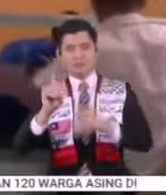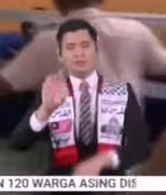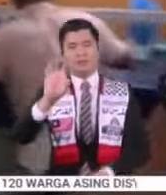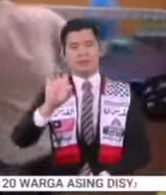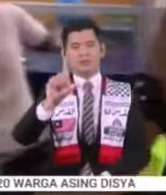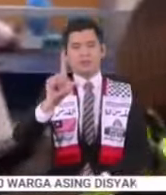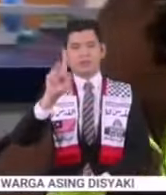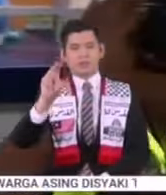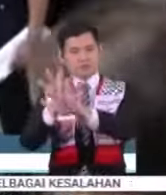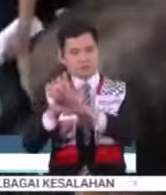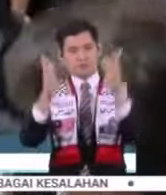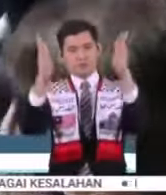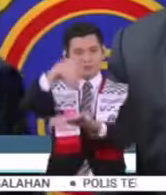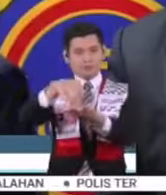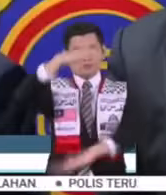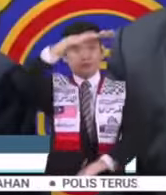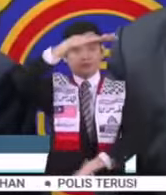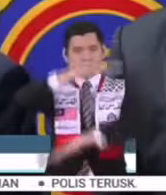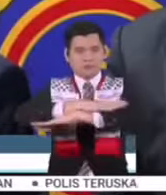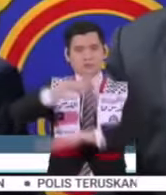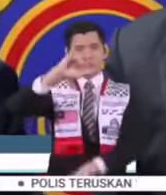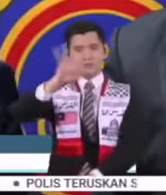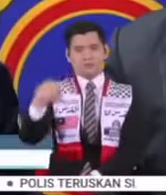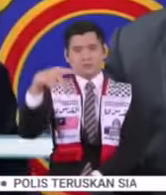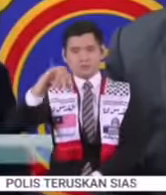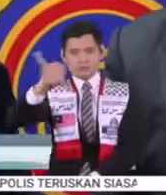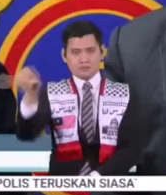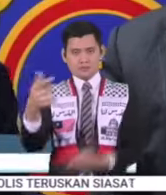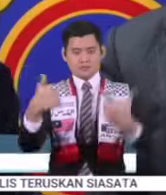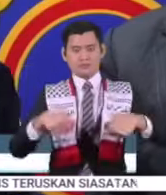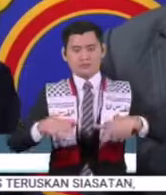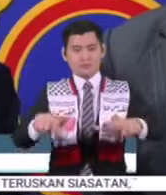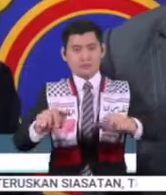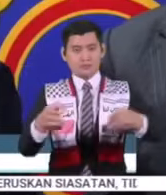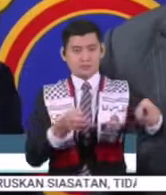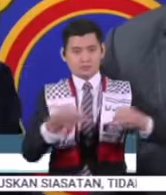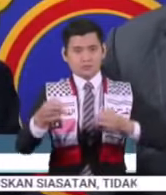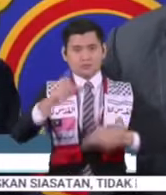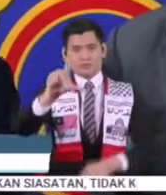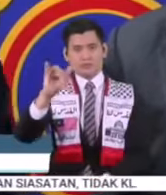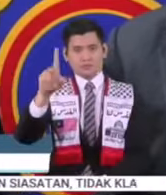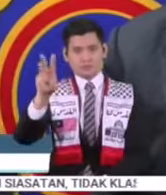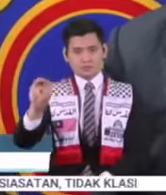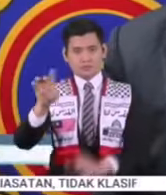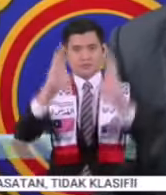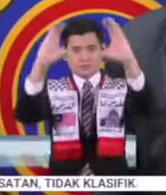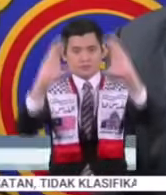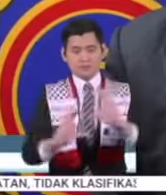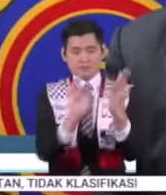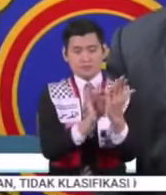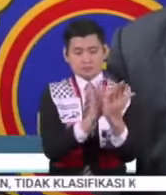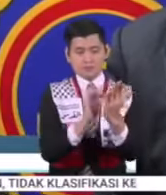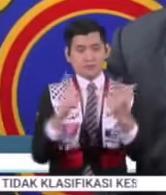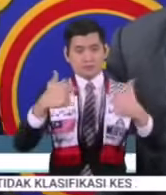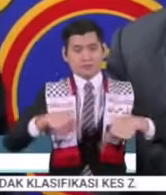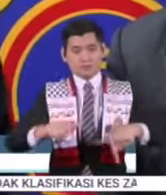selain kesesakan di kaunter JPJ. Pelaksanaan urus niaga, pembaharuan LKM melalui aplikasi ini akan dilaksanakan